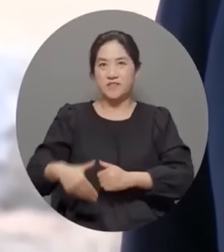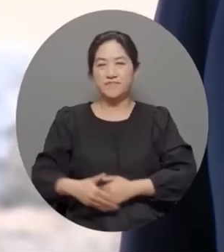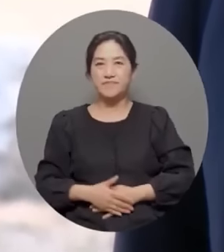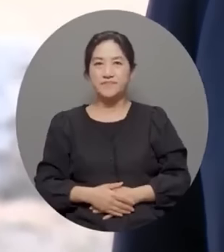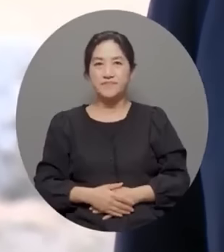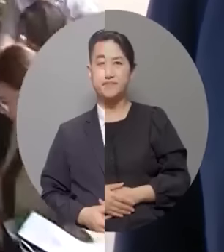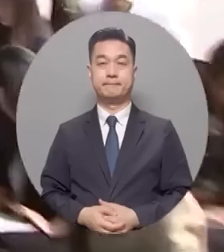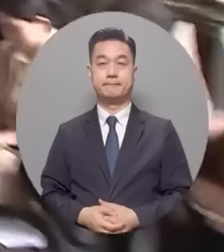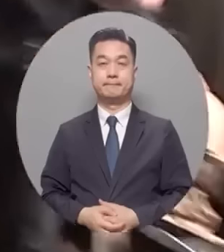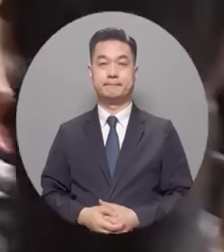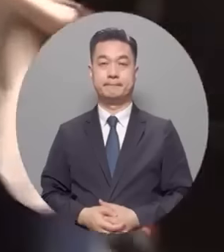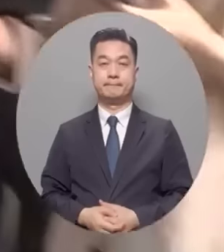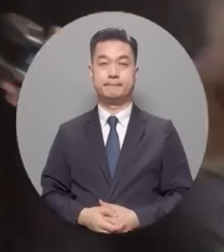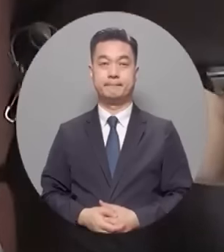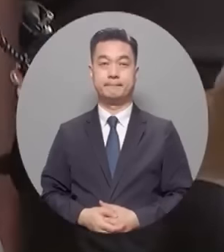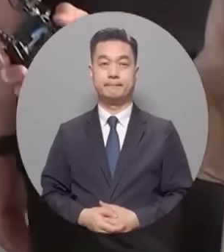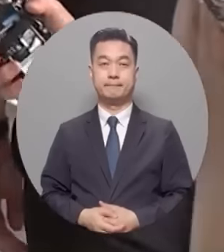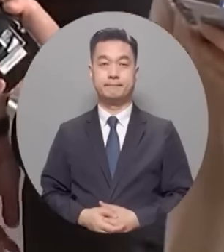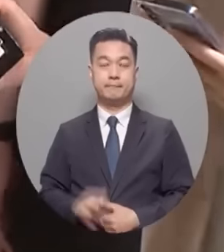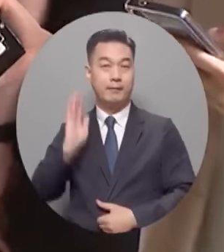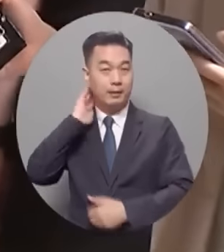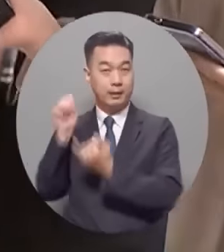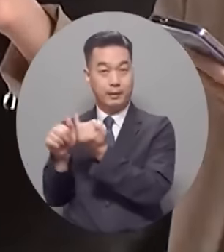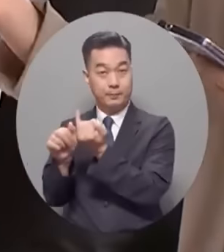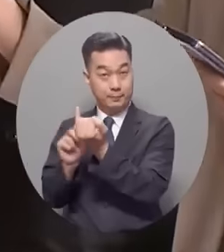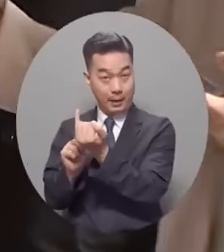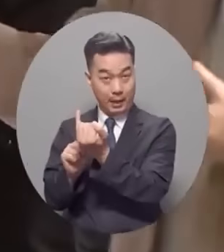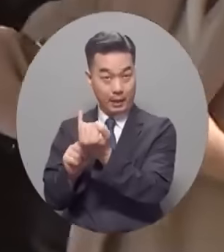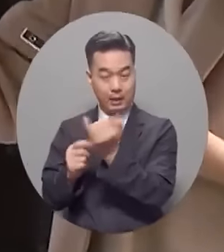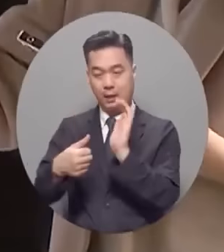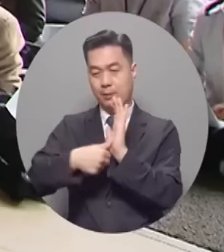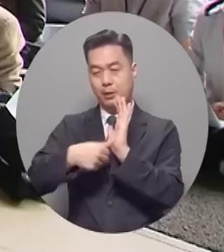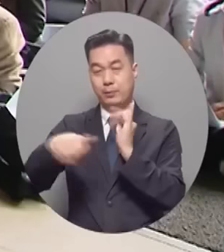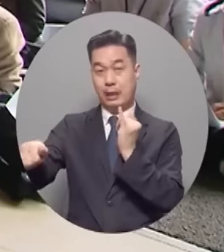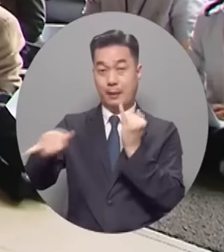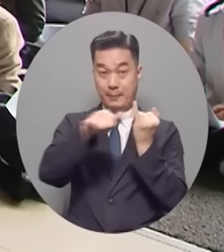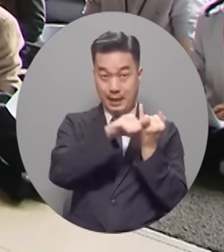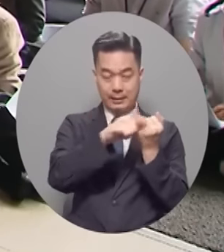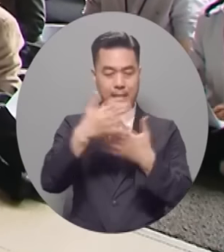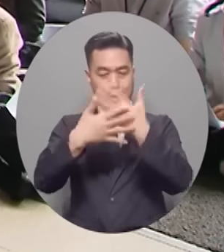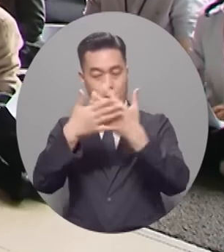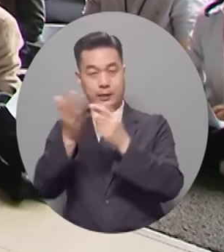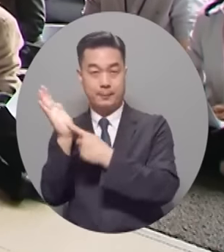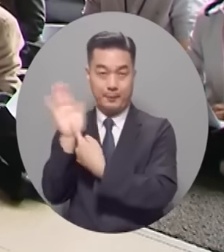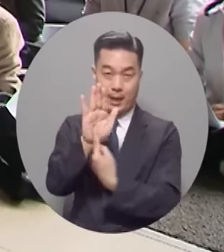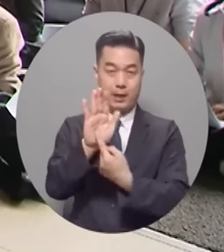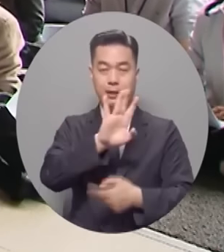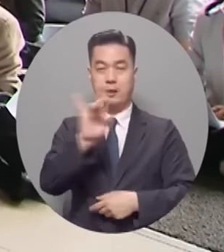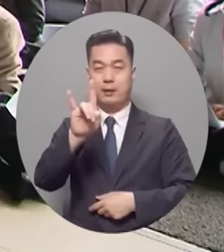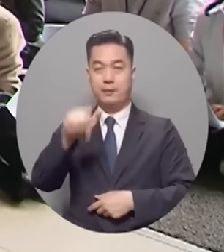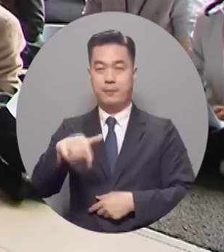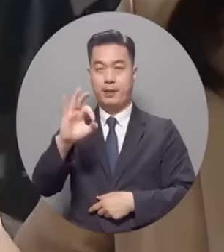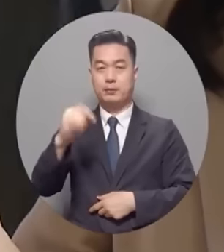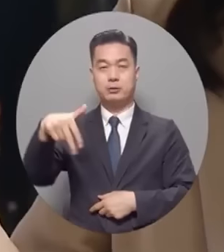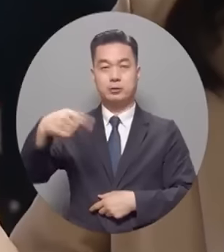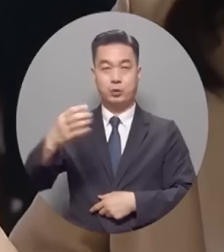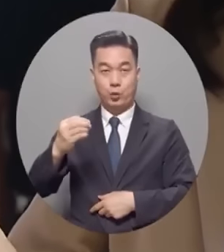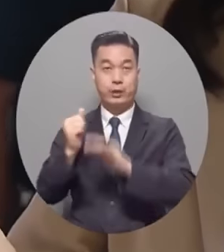김상훈입니다. 김건희 여사가 명품 가방을 받는 영상을 공개한 서울의 소리 백은종 대표가 검찰에